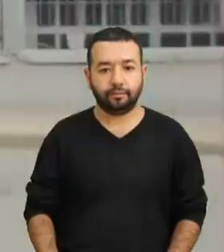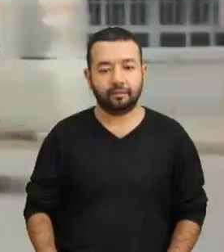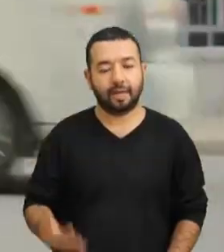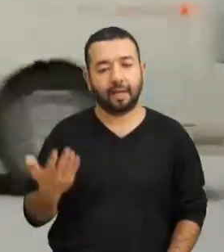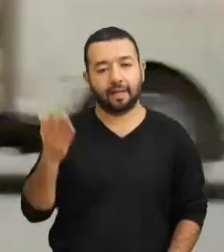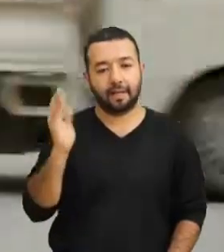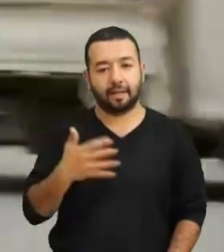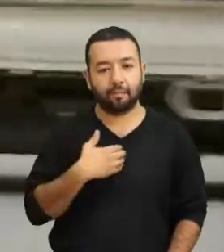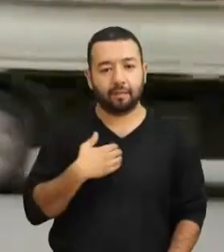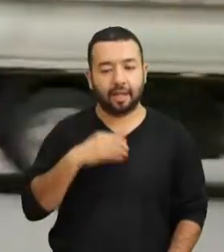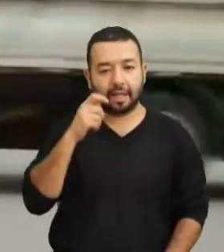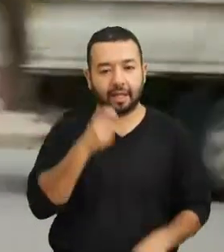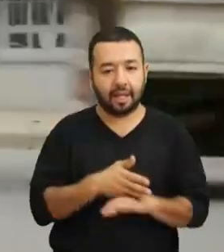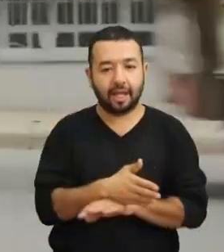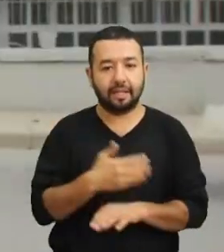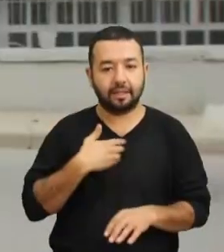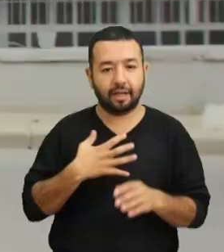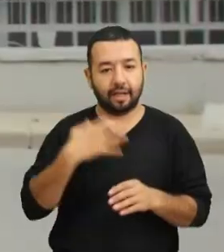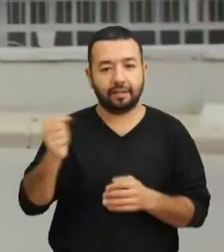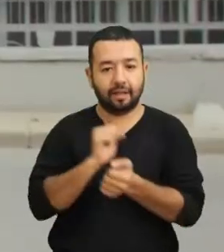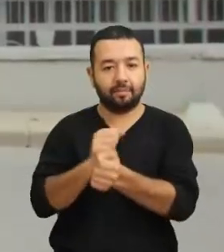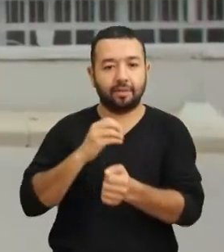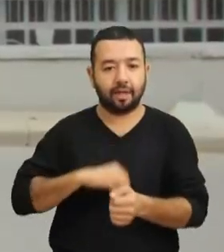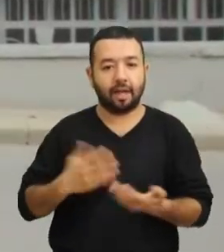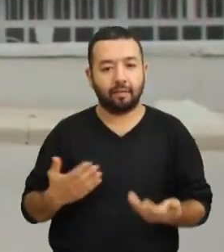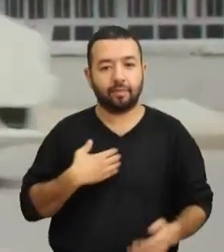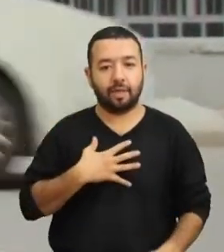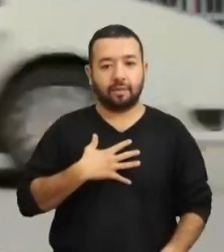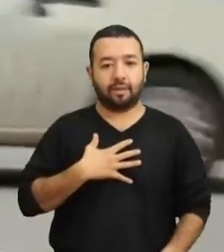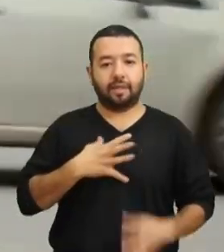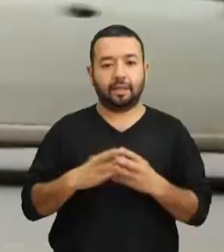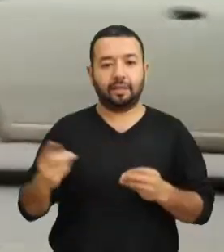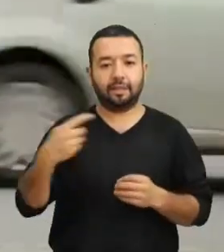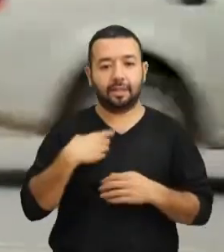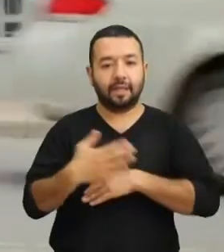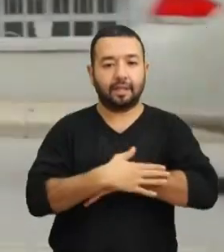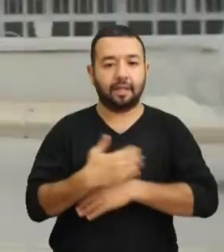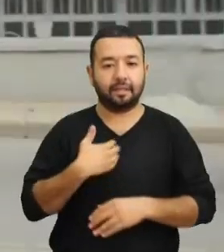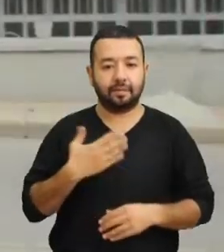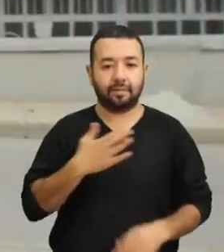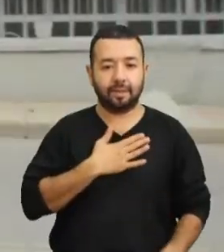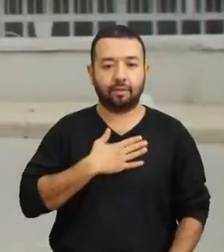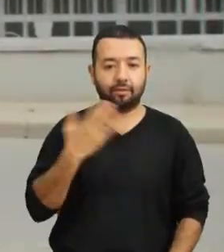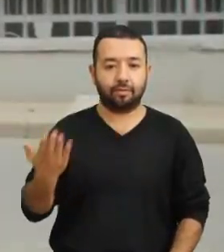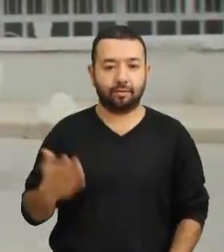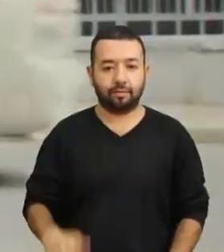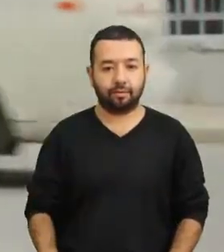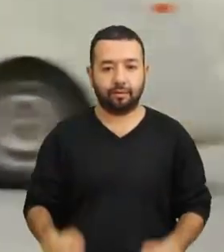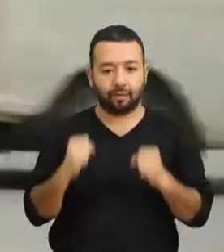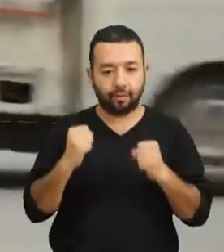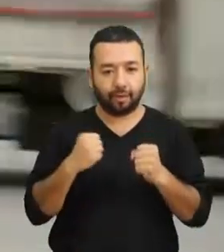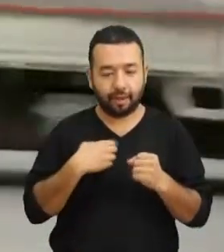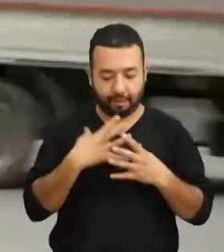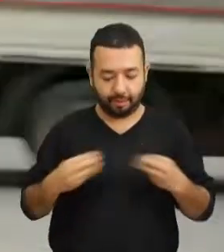Hay Allah ya, ben de sahiden götürecekler sandım. Halbuki hıçkırığımın geçmesi için yardım etmeye çalışıyorlarmış ya, sağ olsunlar. Oley